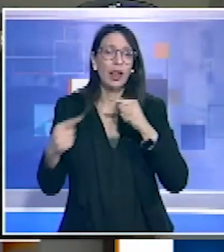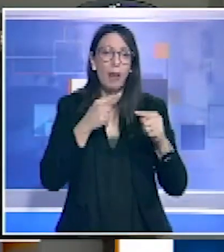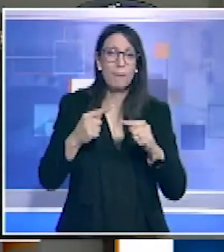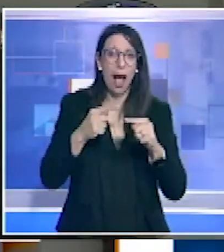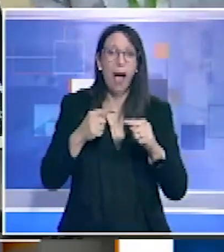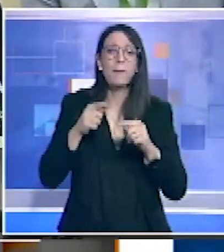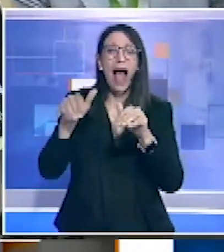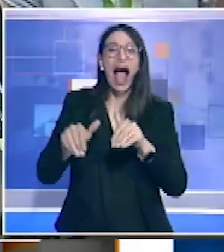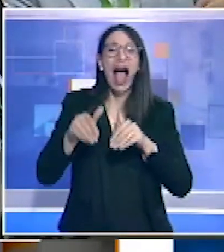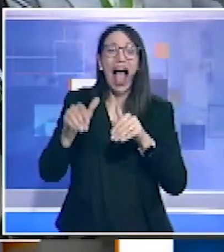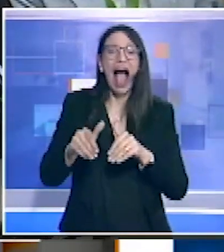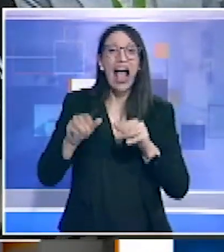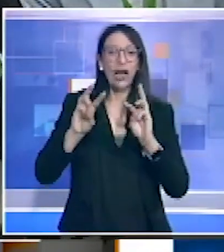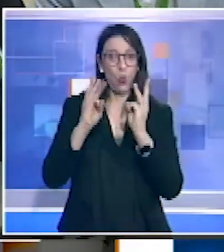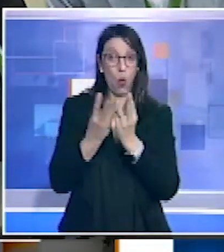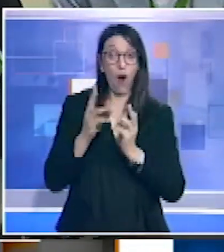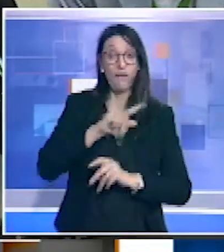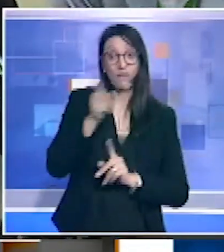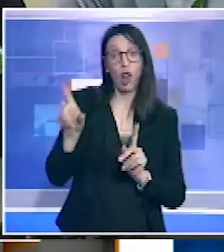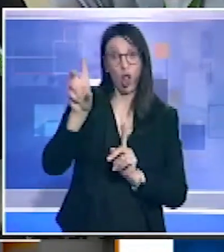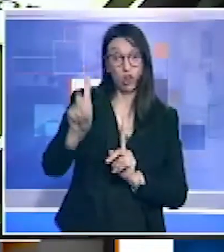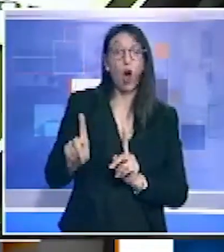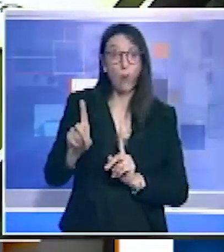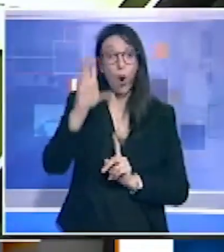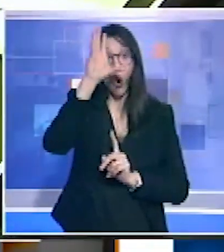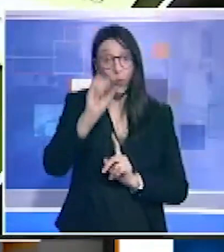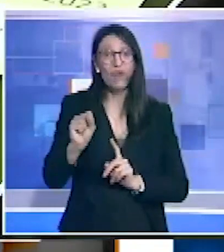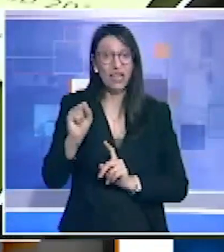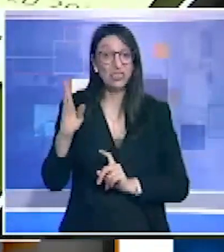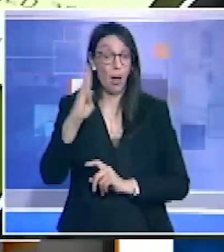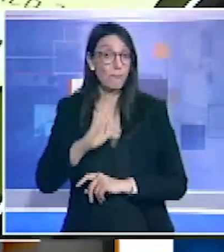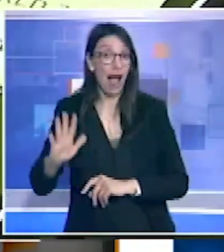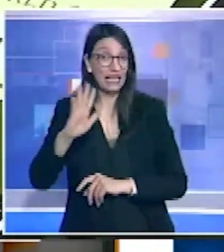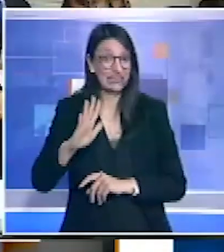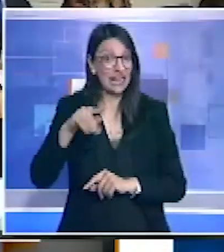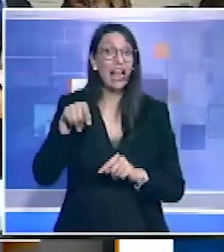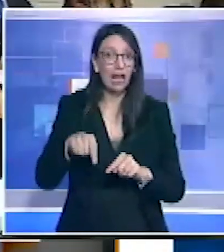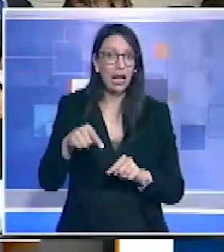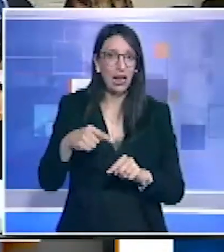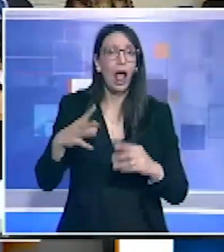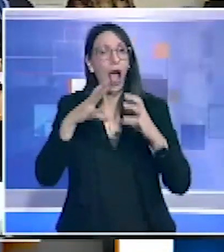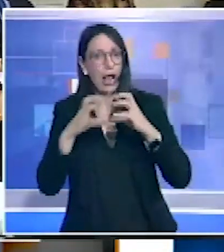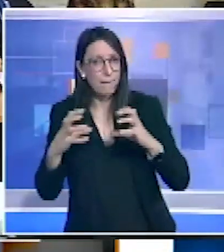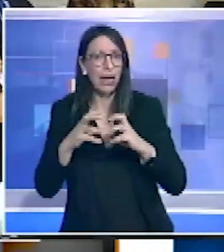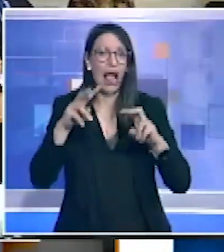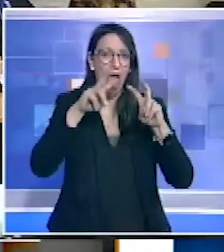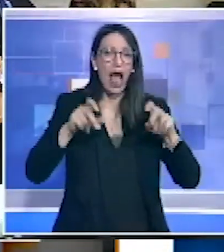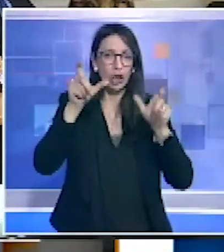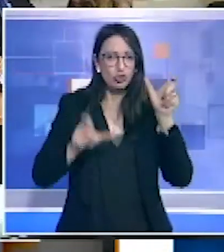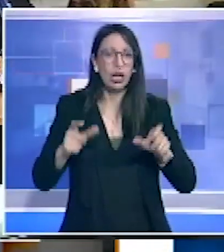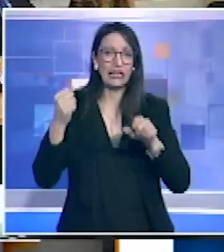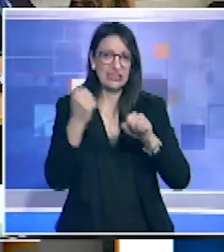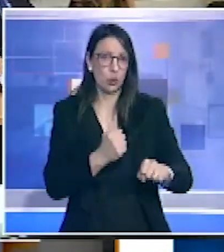Agri World evento che fino a domenica porta all'Università degli Studi della Basilicata imprese ricercatori e